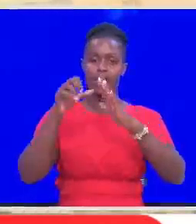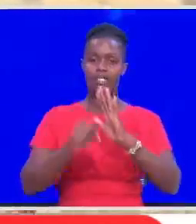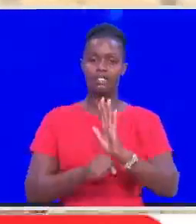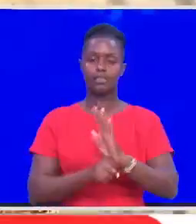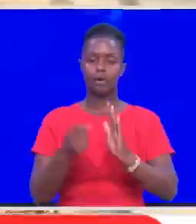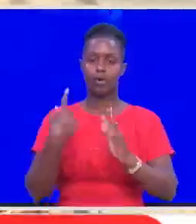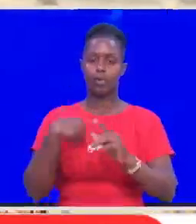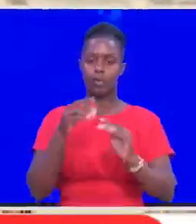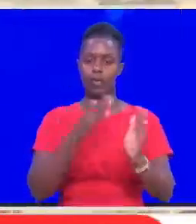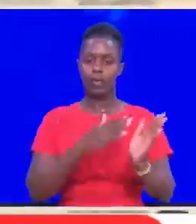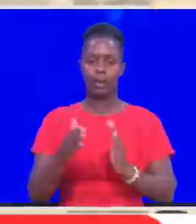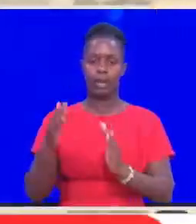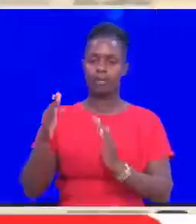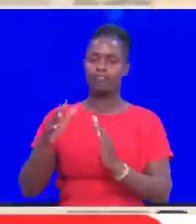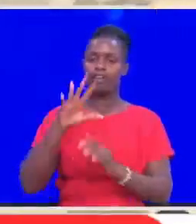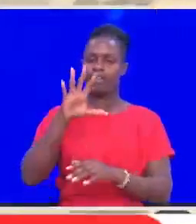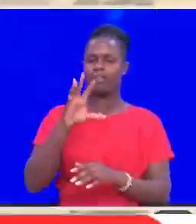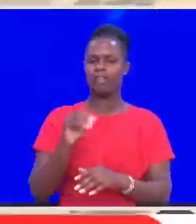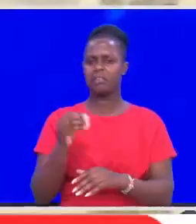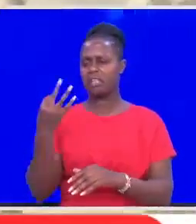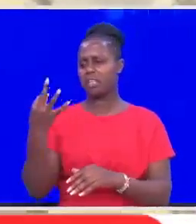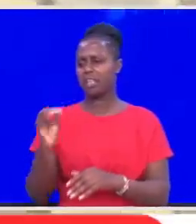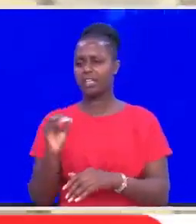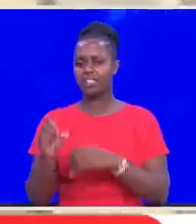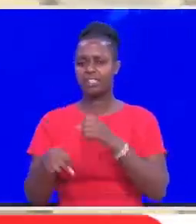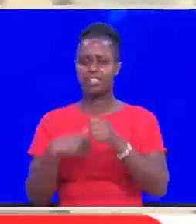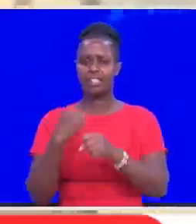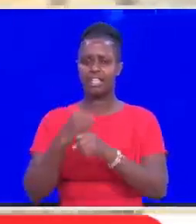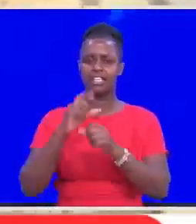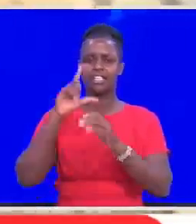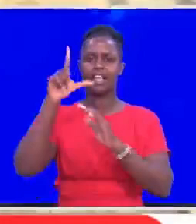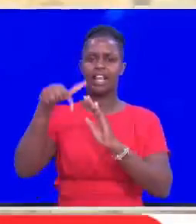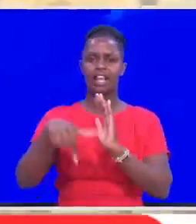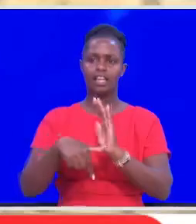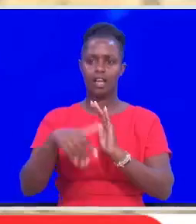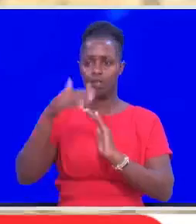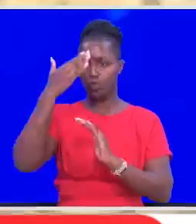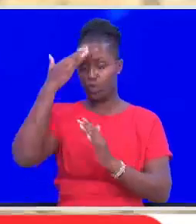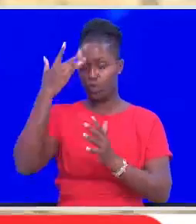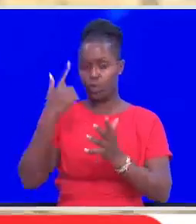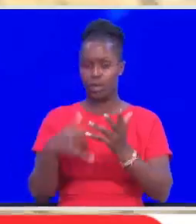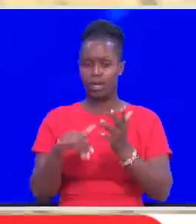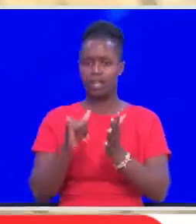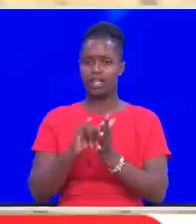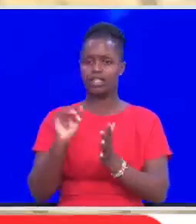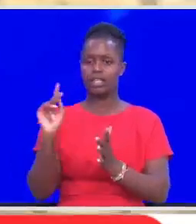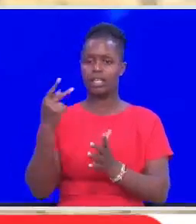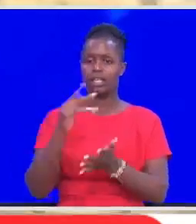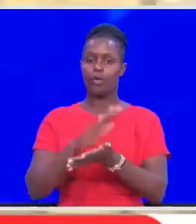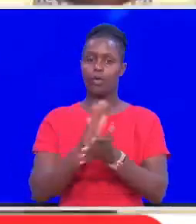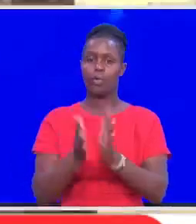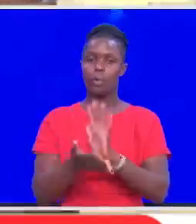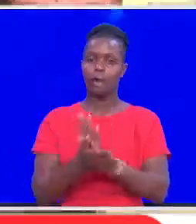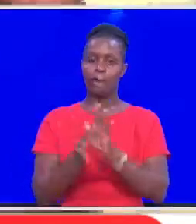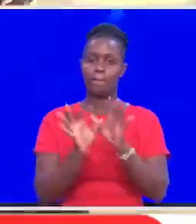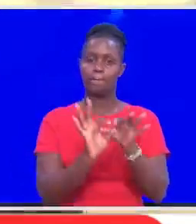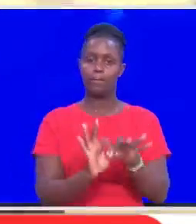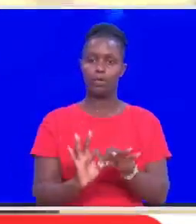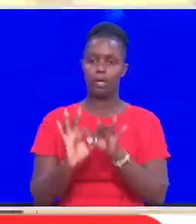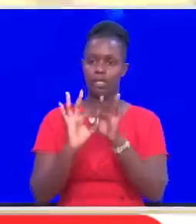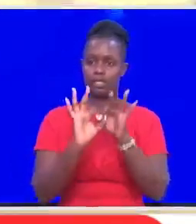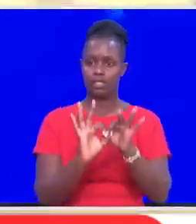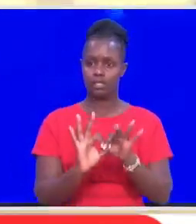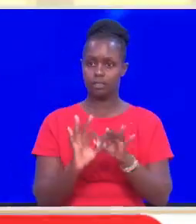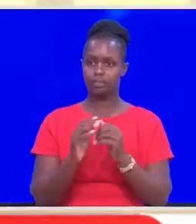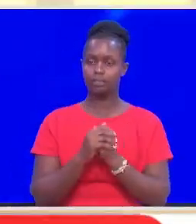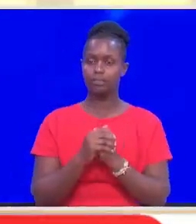miaka 30, 50, 60, tukihakikisha kwamba Kenya inabaki kama umoja na Kenya inabaki na direction moja. Wale ambao